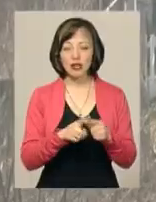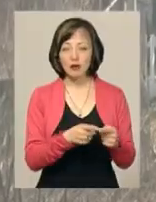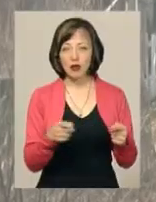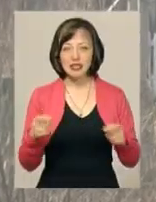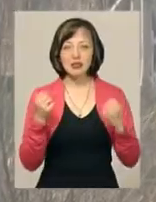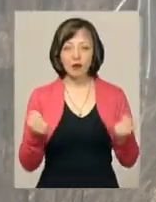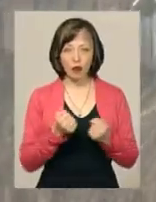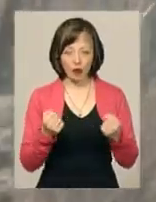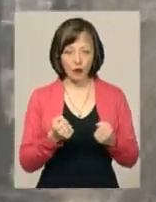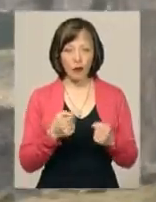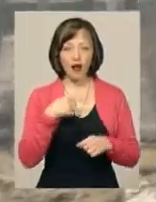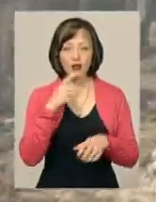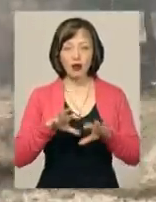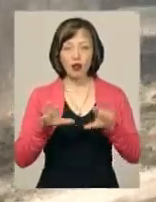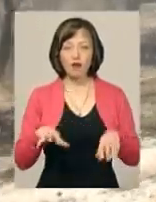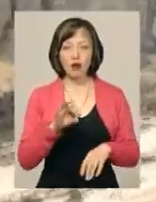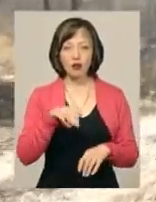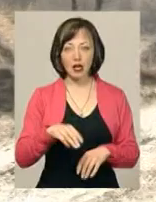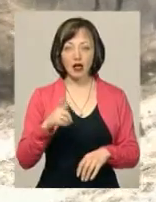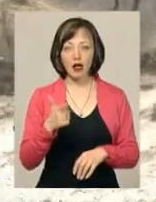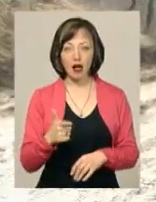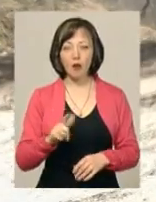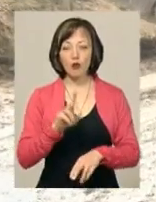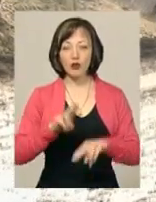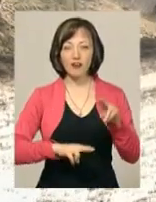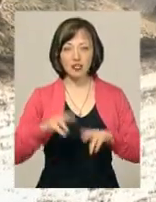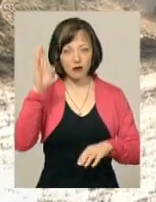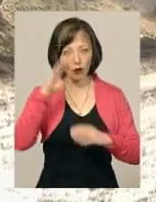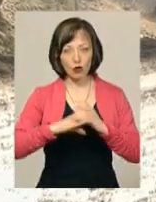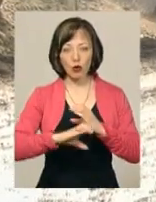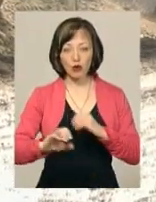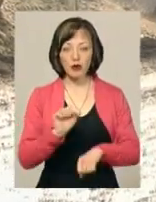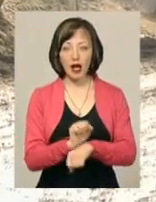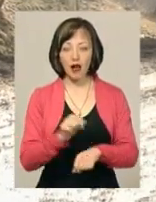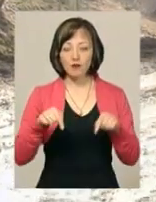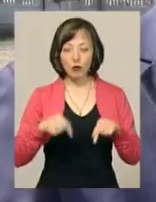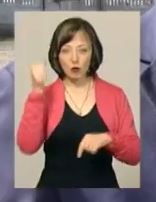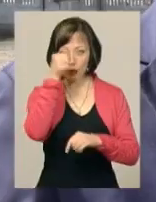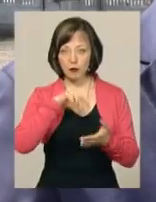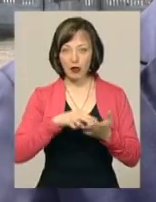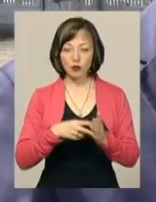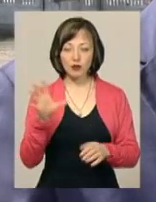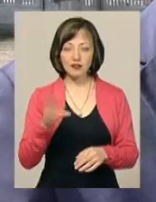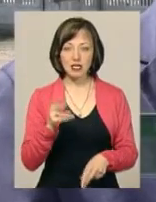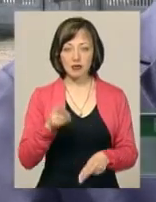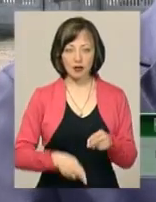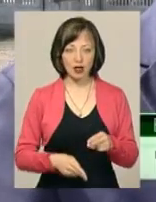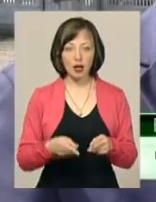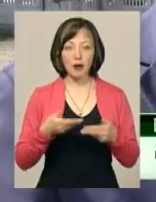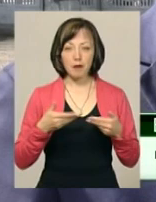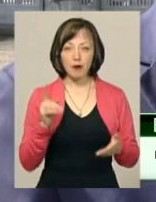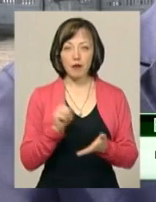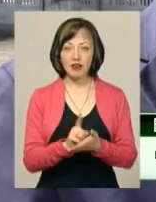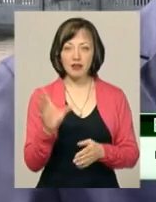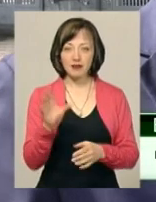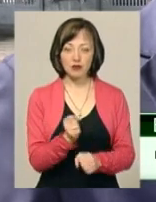періоду. Через це, каже очільник ОТГ, будівництво водогону торік пригальмувалося. Всі роботи планують завершити цього року. Маємо зробити пусконалажні роботи і